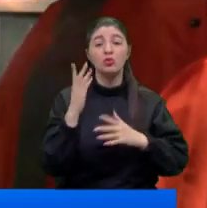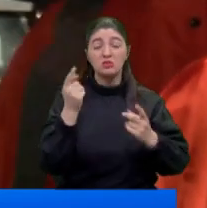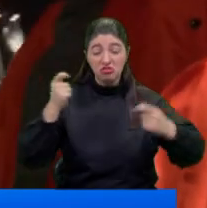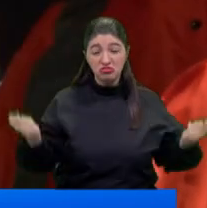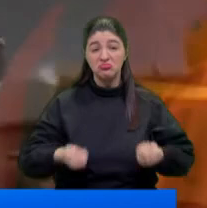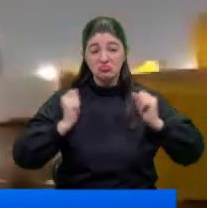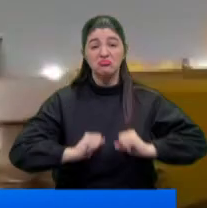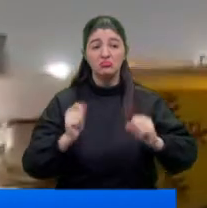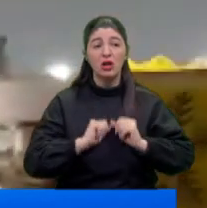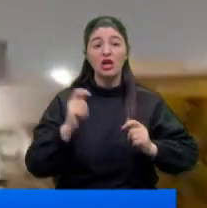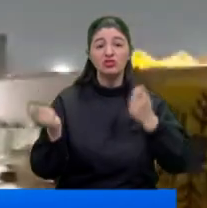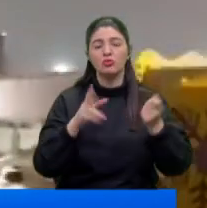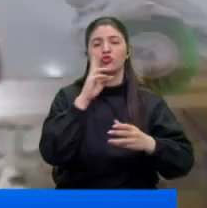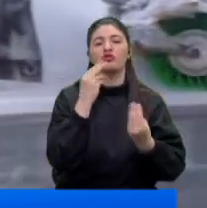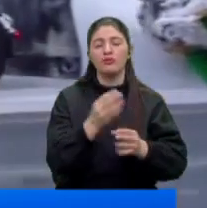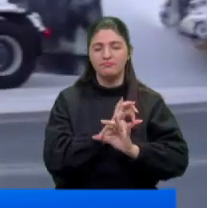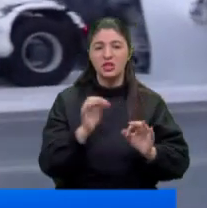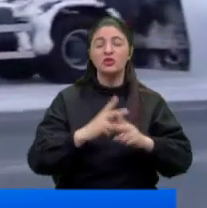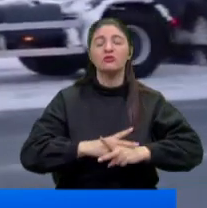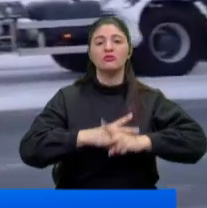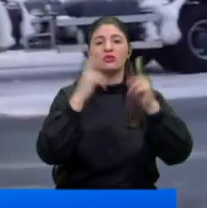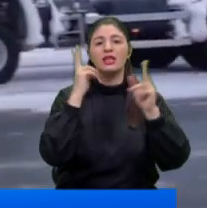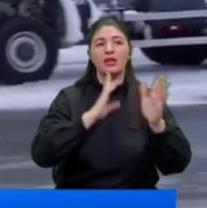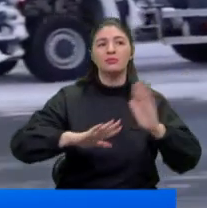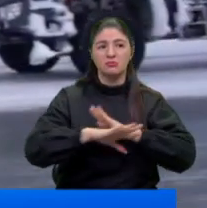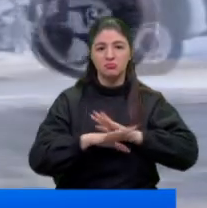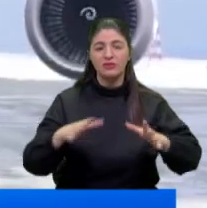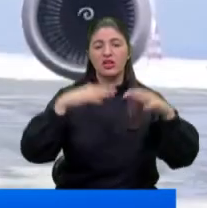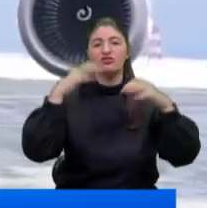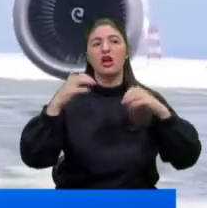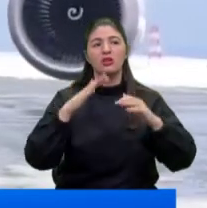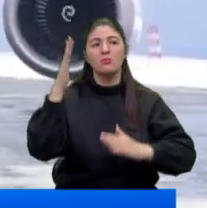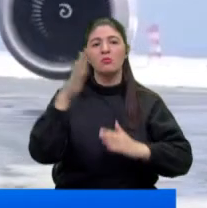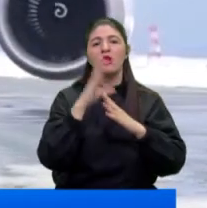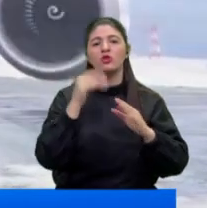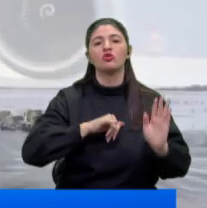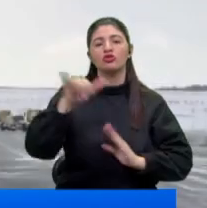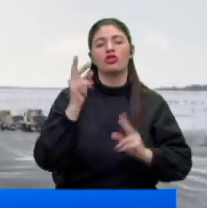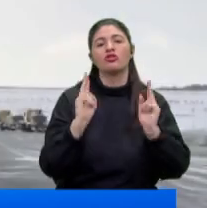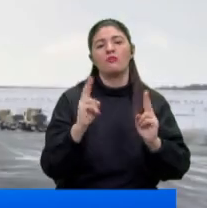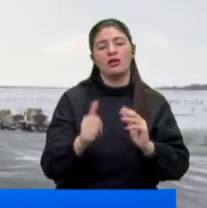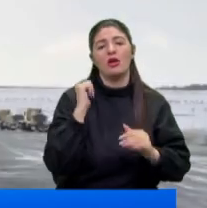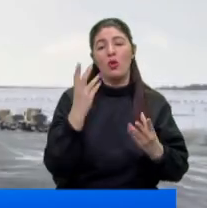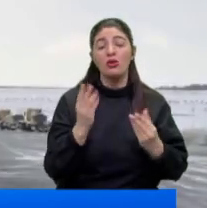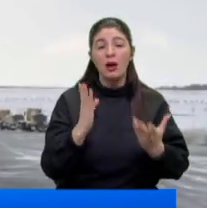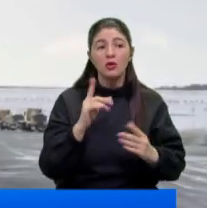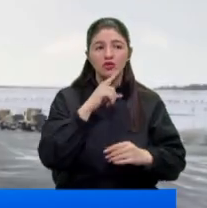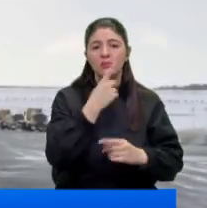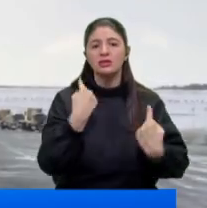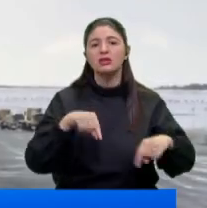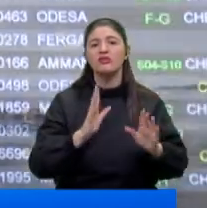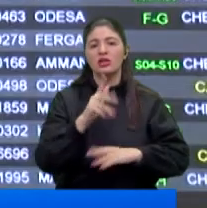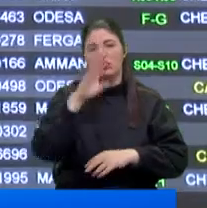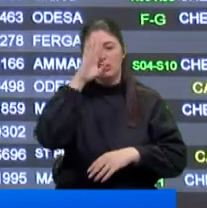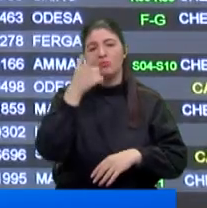ekipler çalışıyorlar. Çaba sonuç verdi. Gün ışıdığında temizlik bitti ve yağışın ara vermesiyle uçuşlar da normale döndü ama zor bir sınavdan